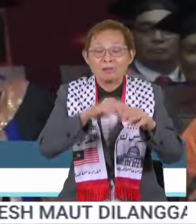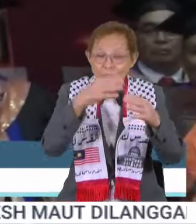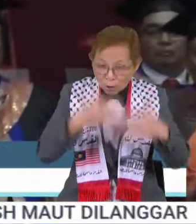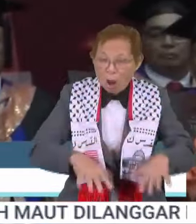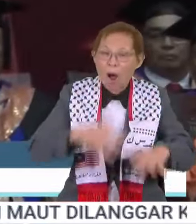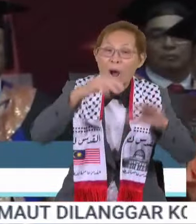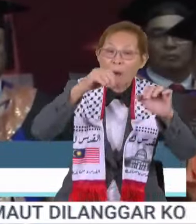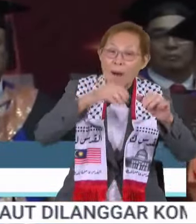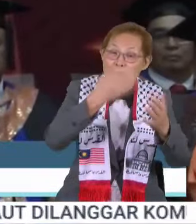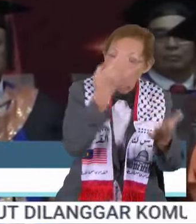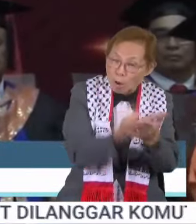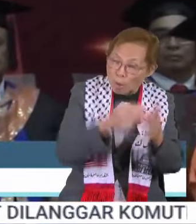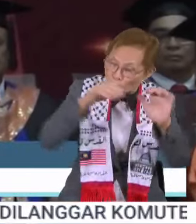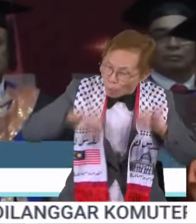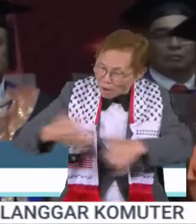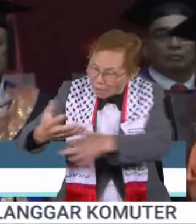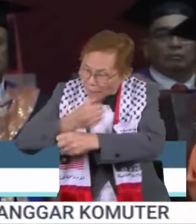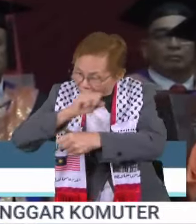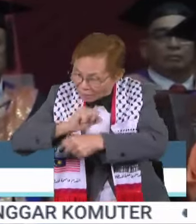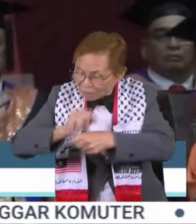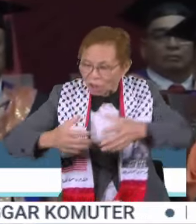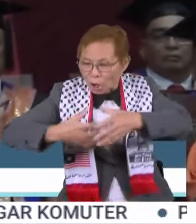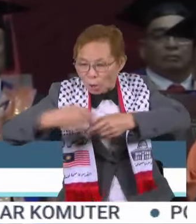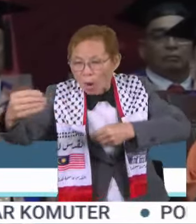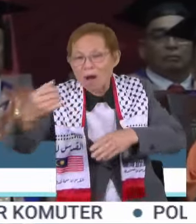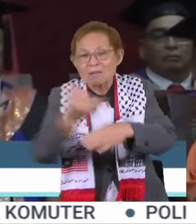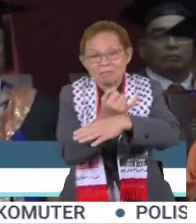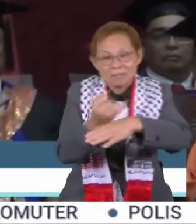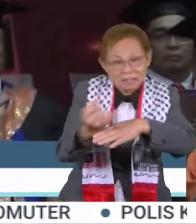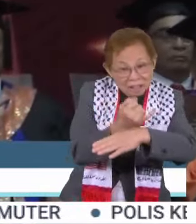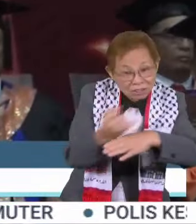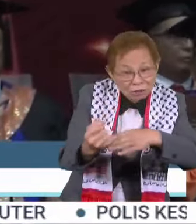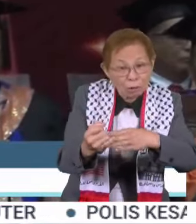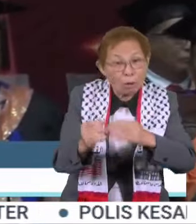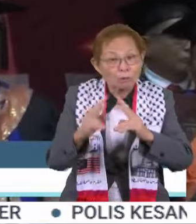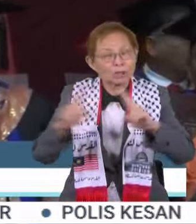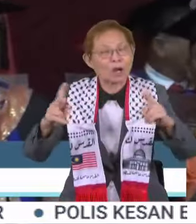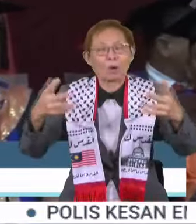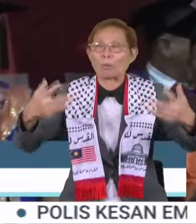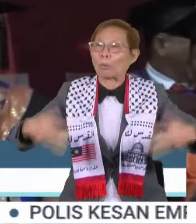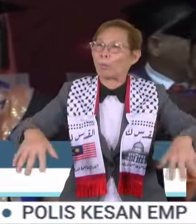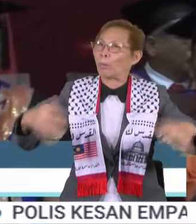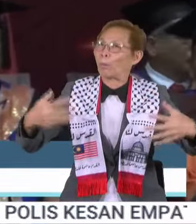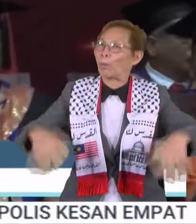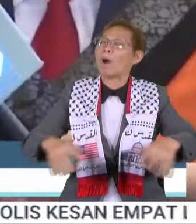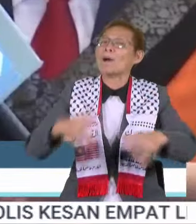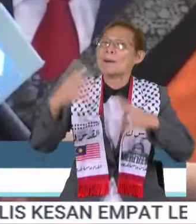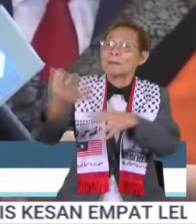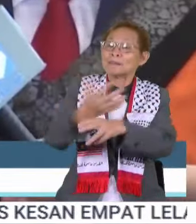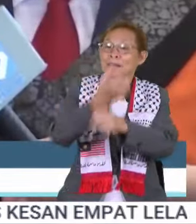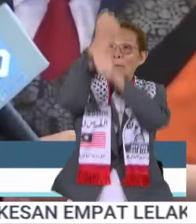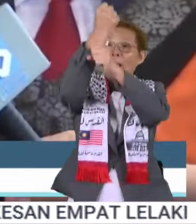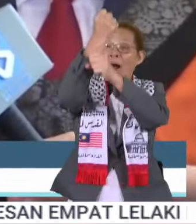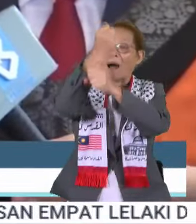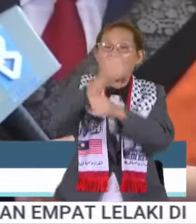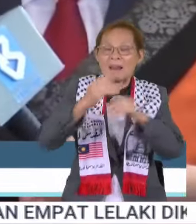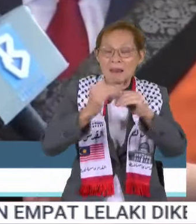kebolehpasaran mereka di luar, di industri sangat mengagumkan apabila berjaya mencapai lebih